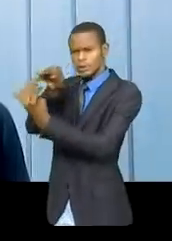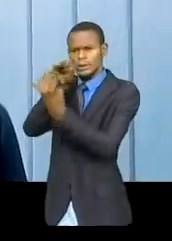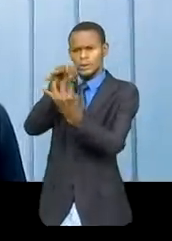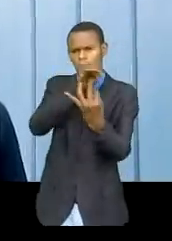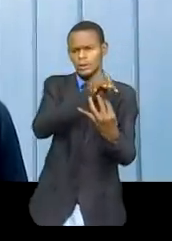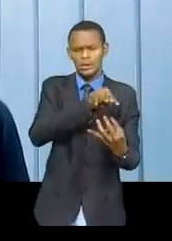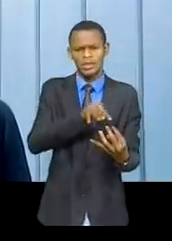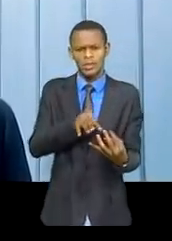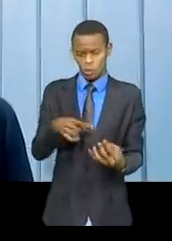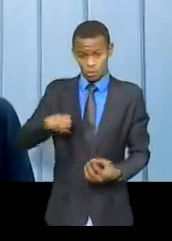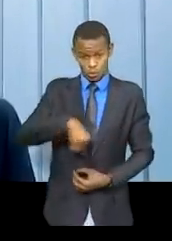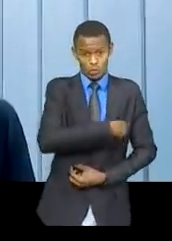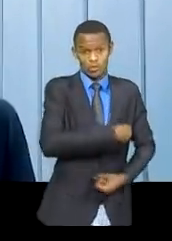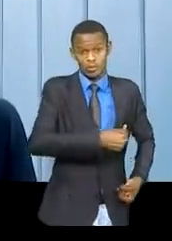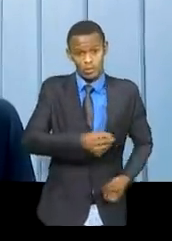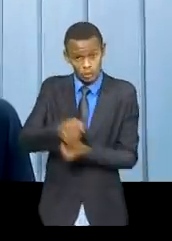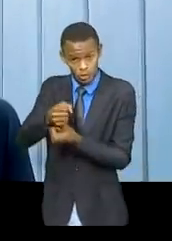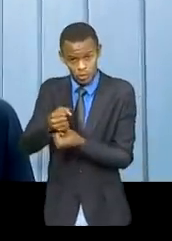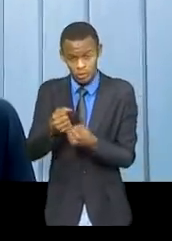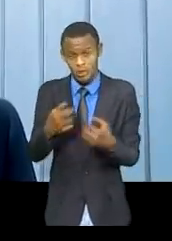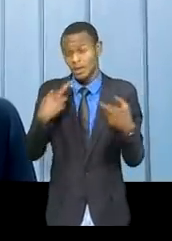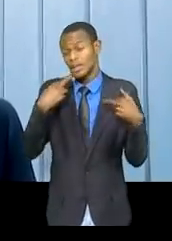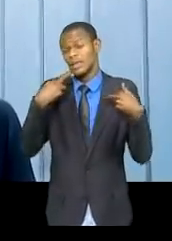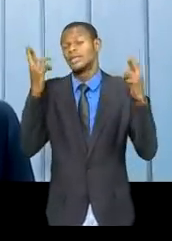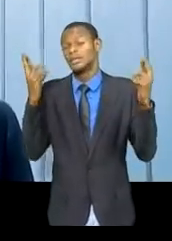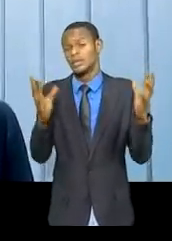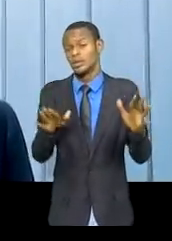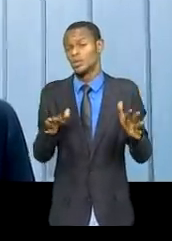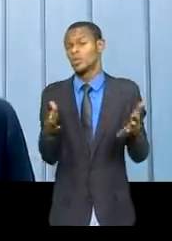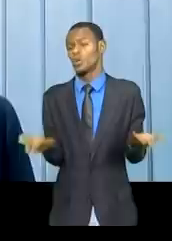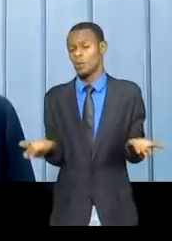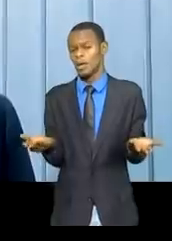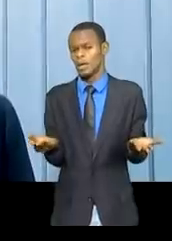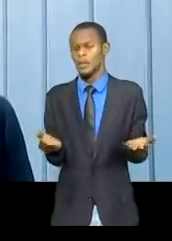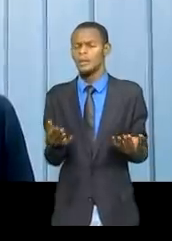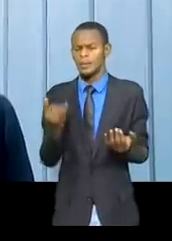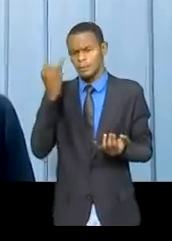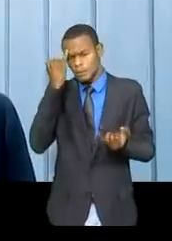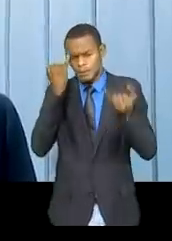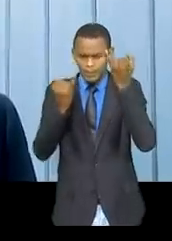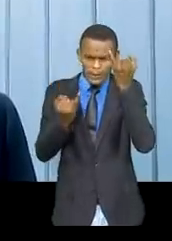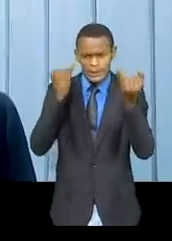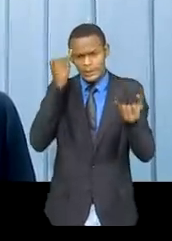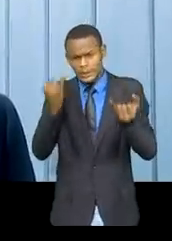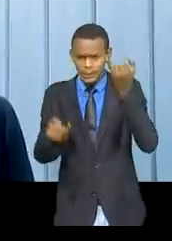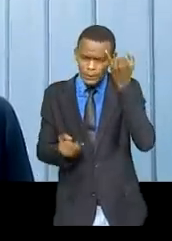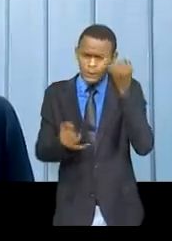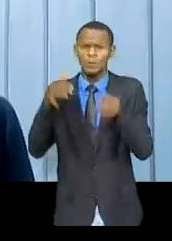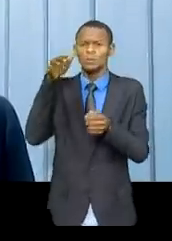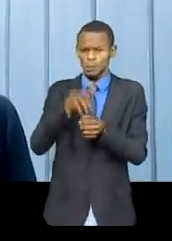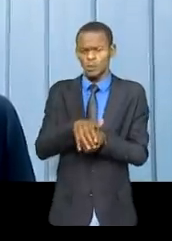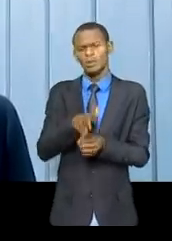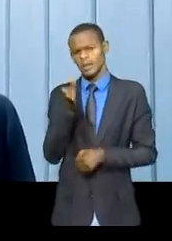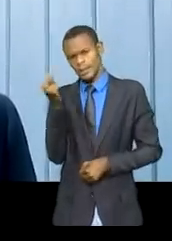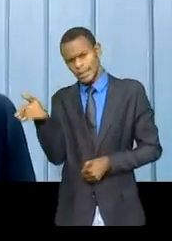Nous y avons pensé, il y a plusieurs schémas, il y a plusieurs stratégies, mais une stratégie